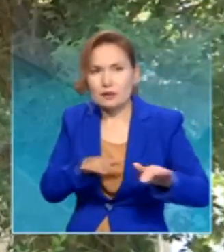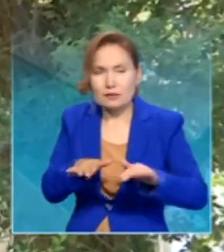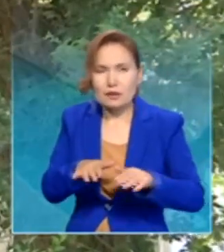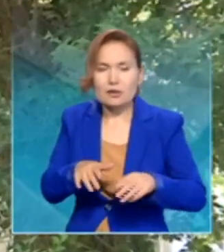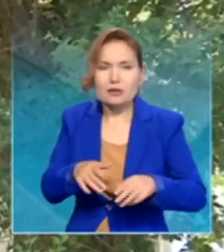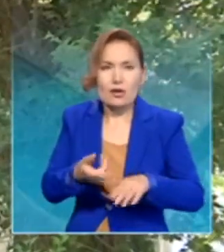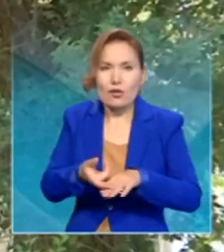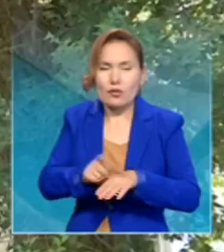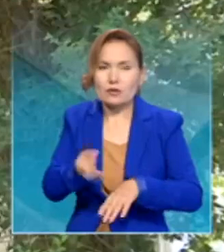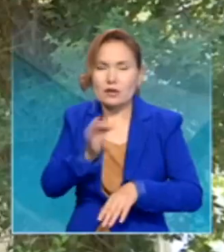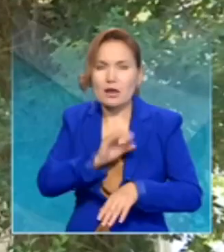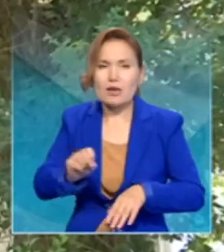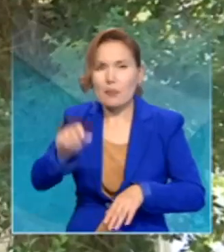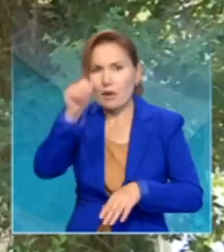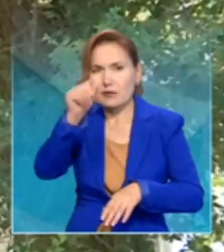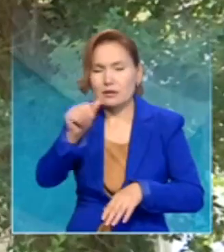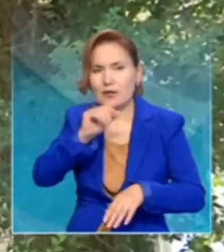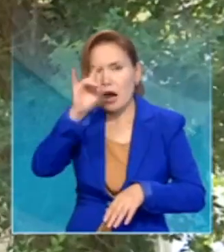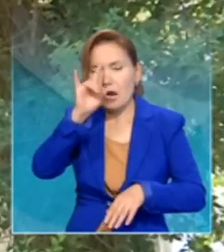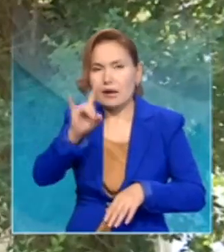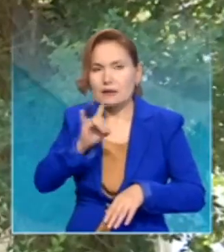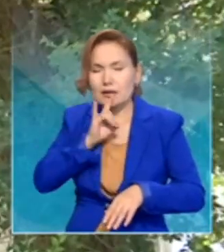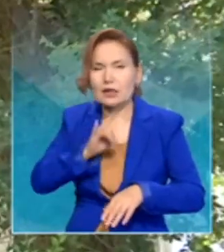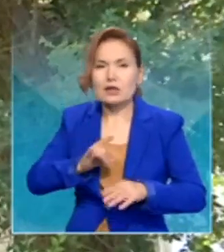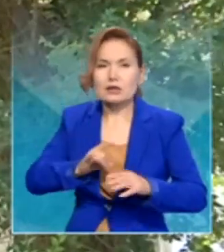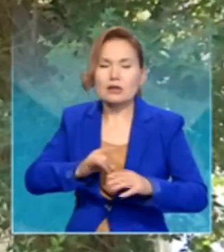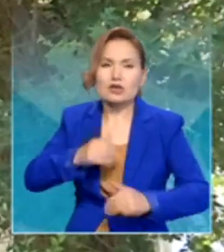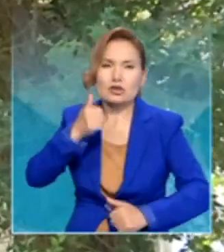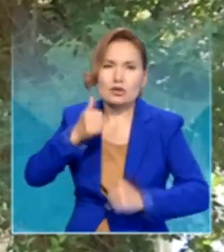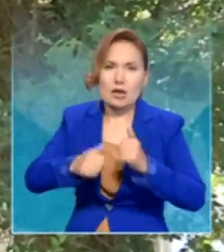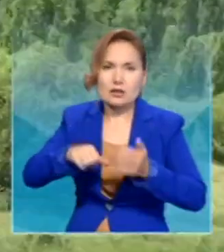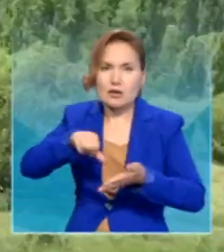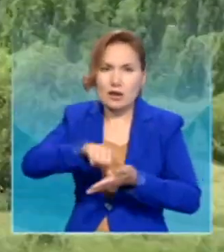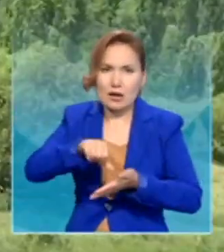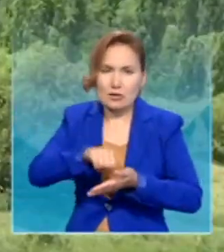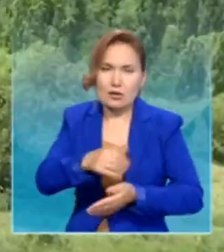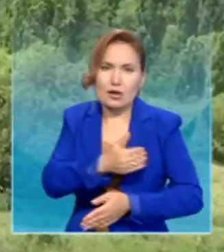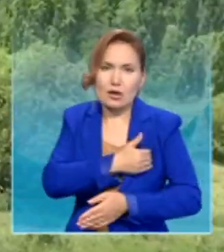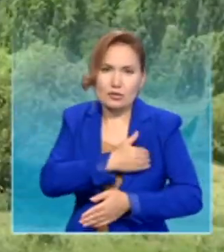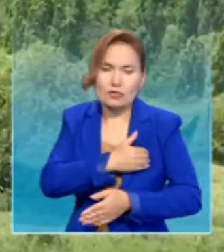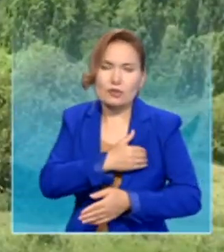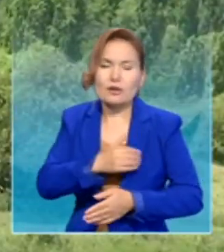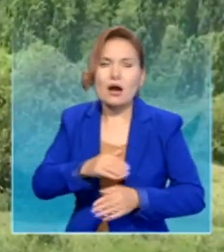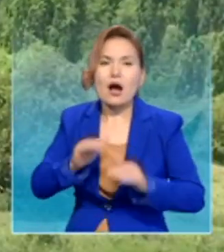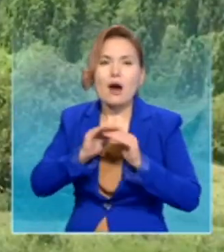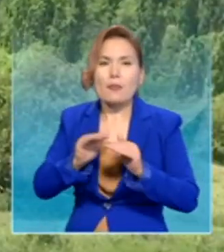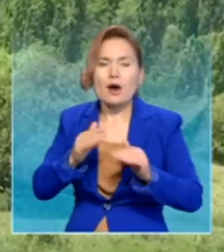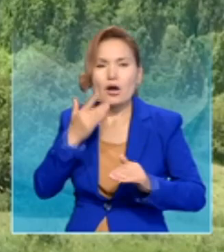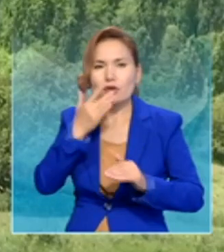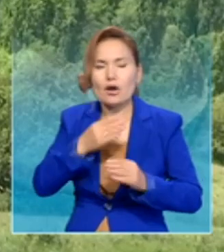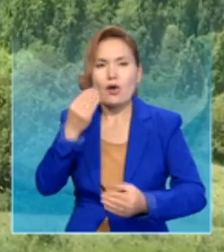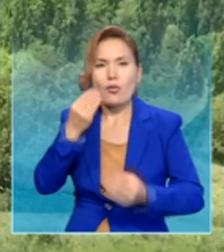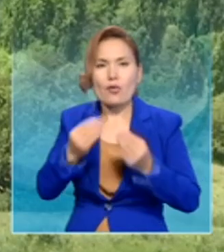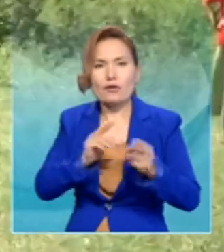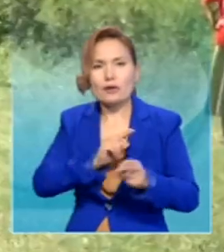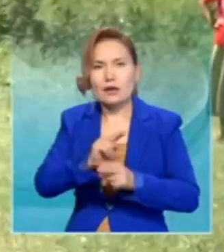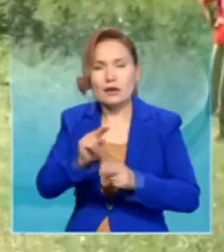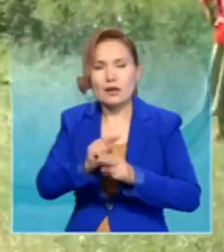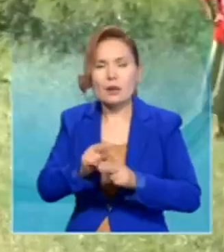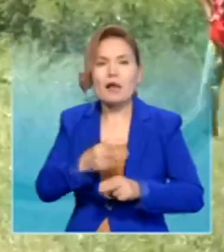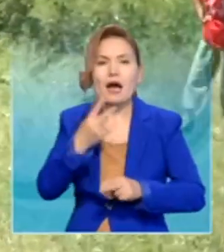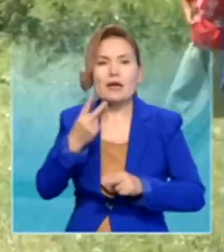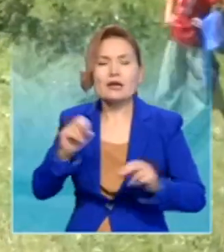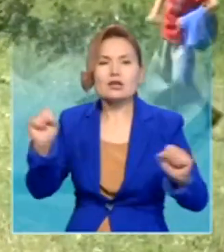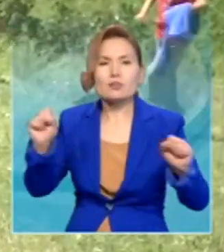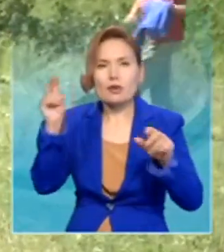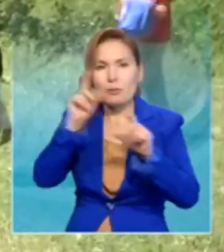айында тағы жарыс Қазақстан чемпионаты болады. Соған қыз үстінде дайындық жүріп жатыр. Өңірде балаларды ұлттық ойын түрлеріне баулайтын екі